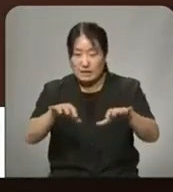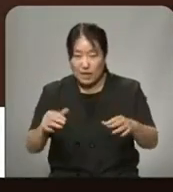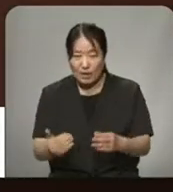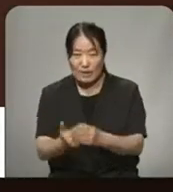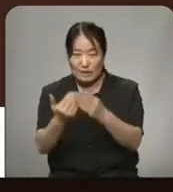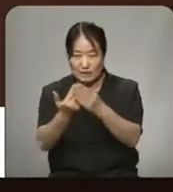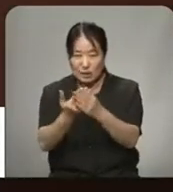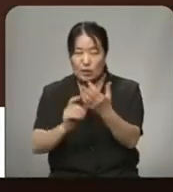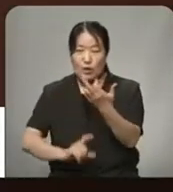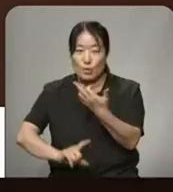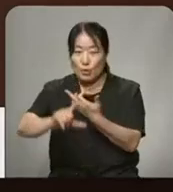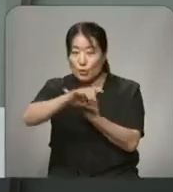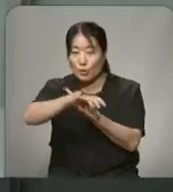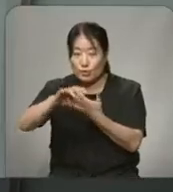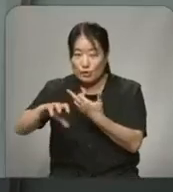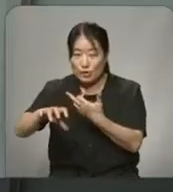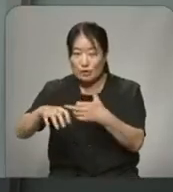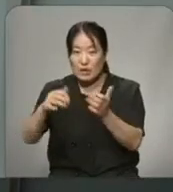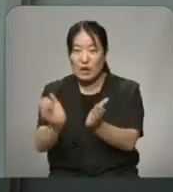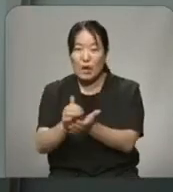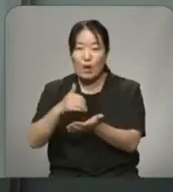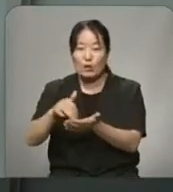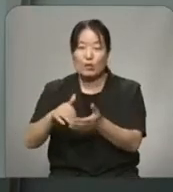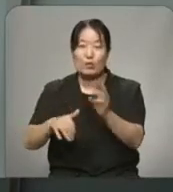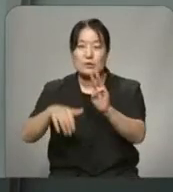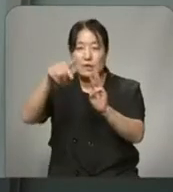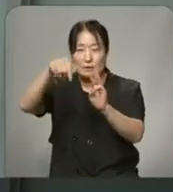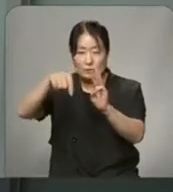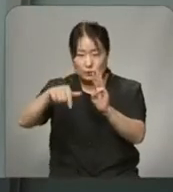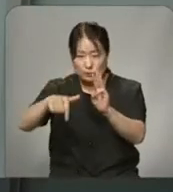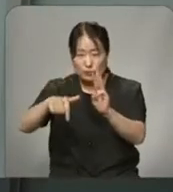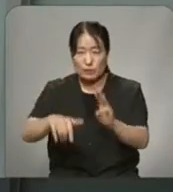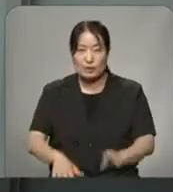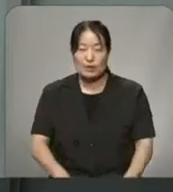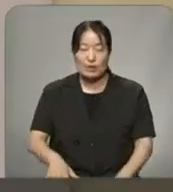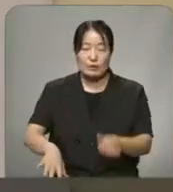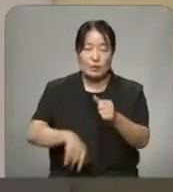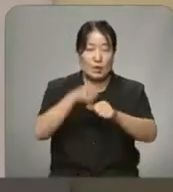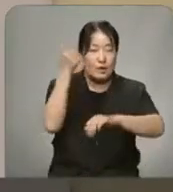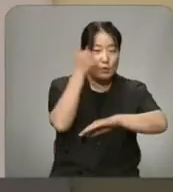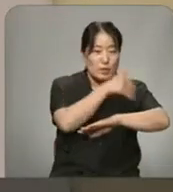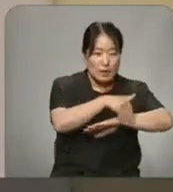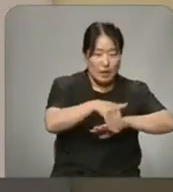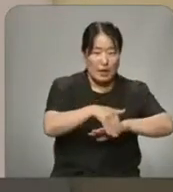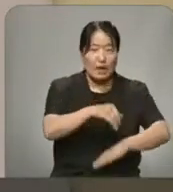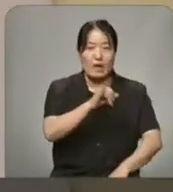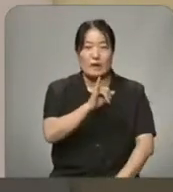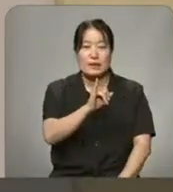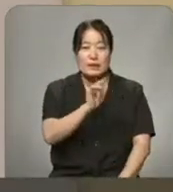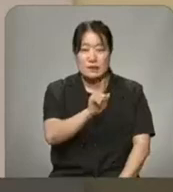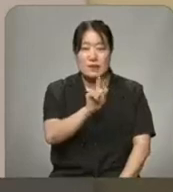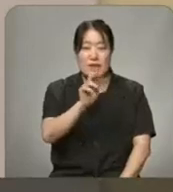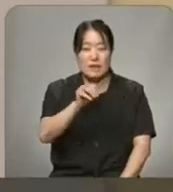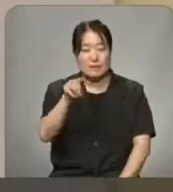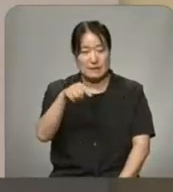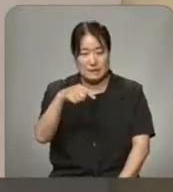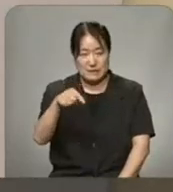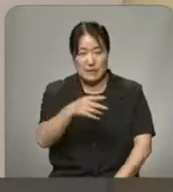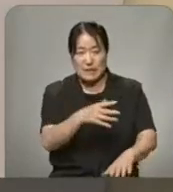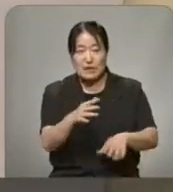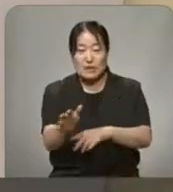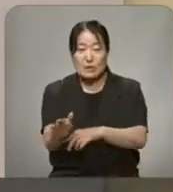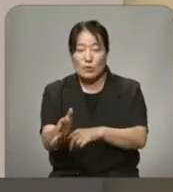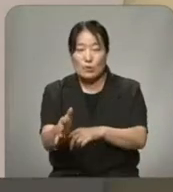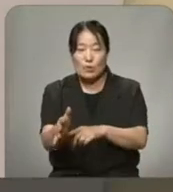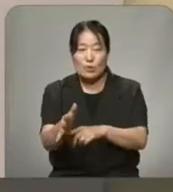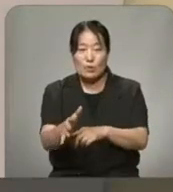산업과 관련 있는 3개국으로 구성됐습니다. 또 총괄기획관실과 DMZ박물관, 수산자원연구원 등 4개